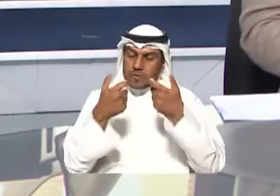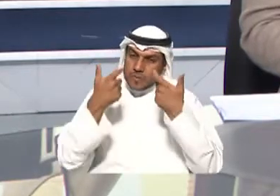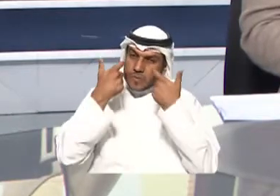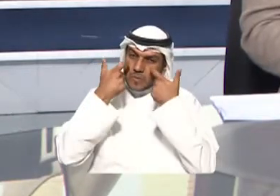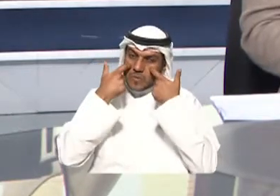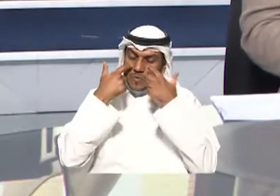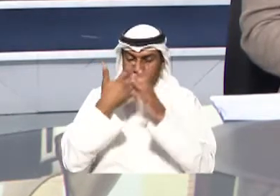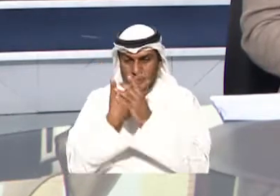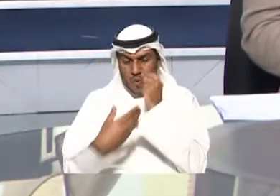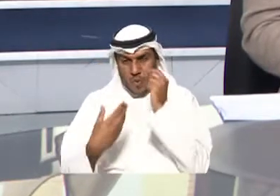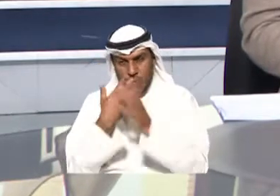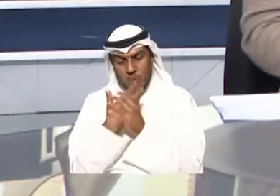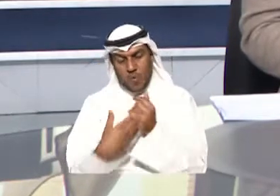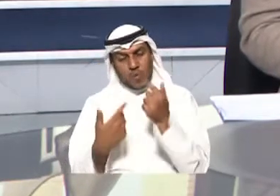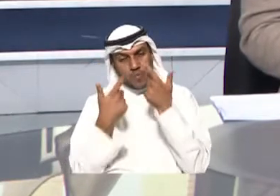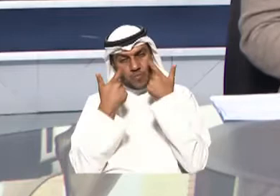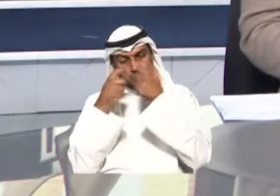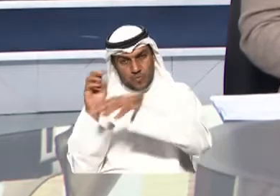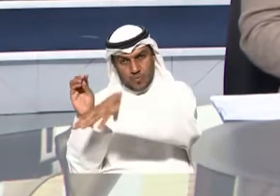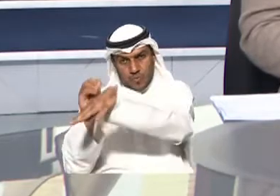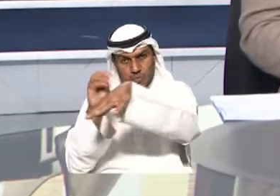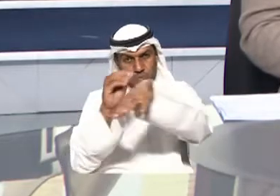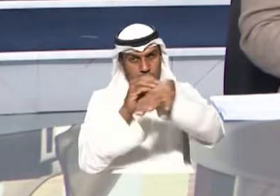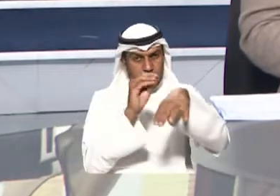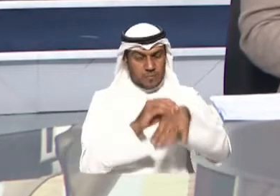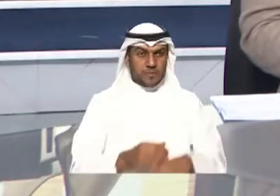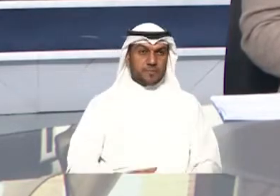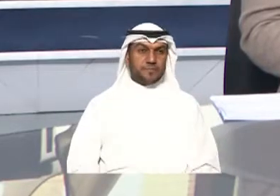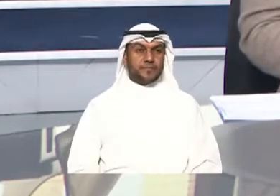اتباع مستخدميها إرشادات الأمن والسلامة.